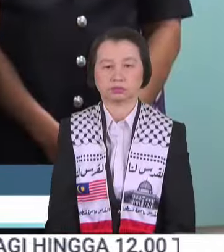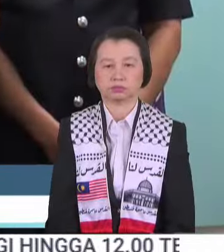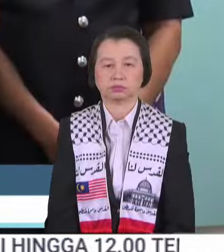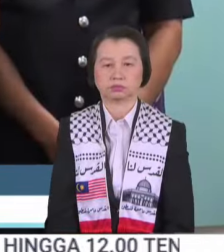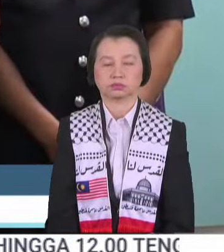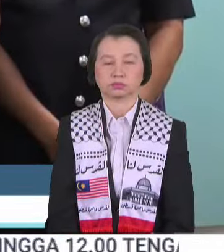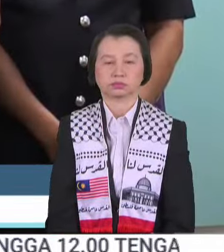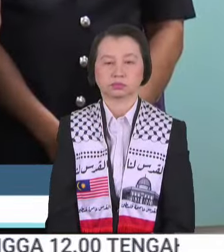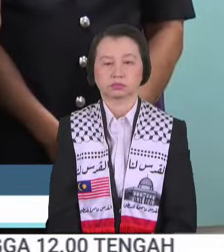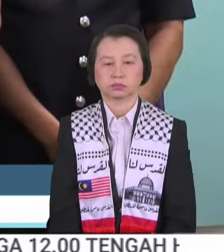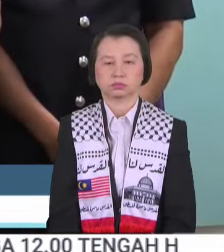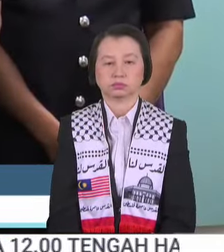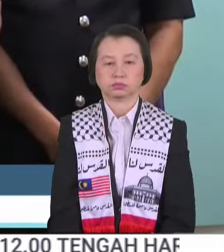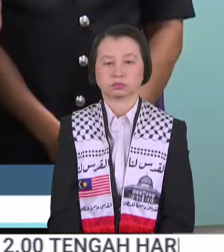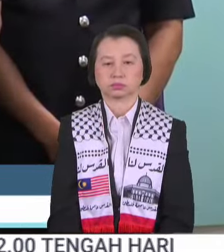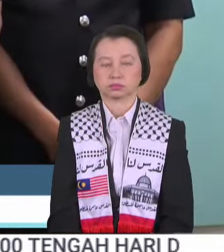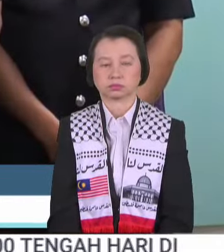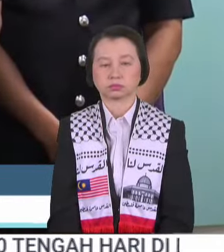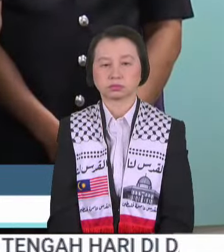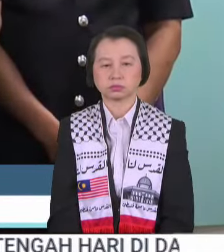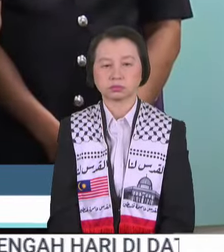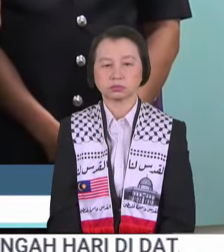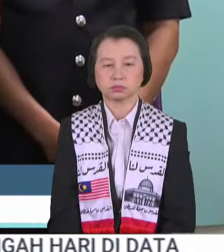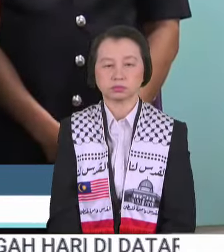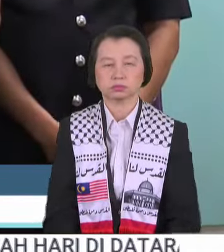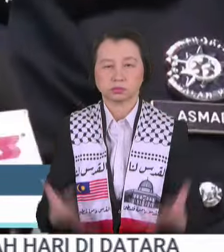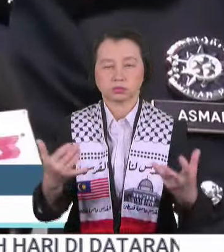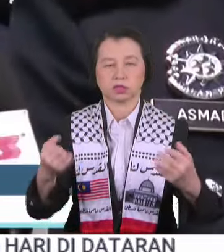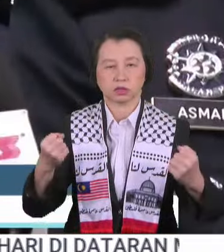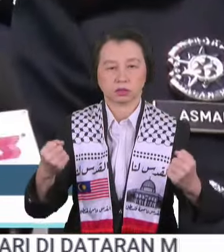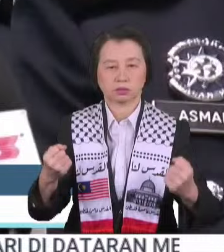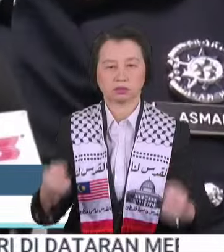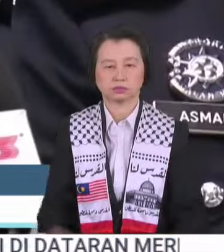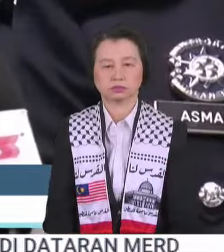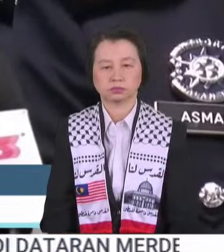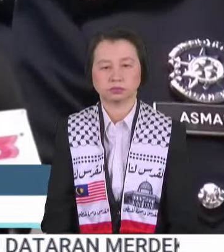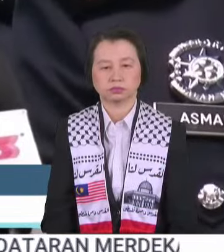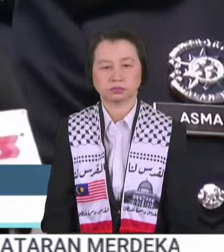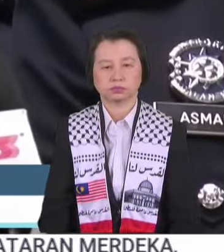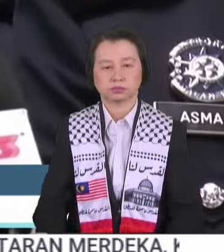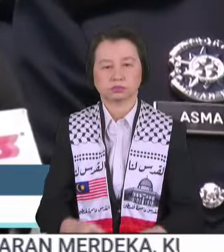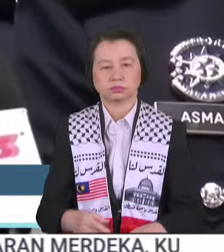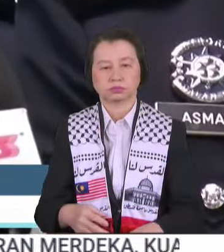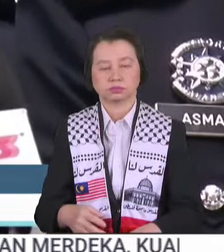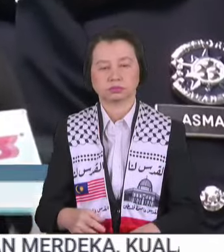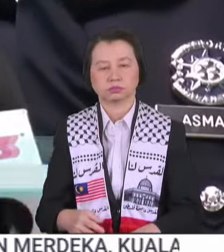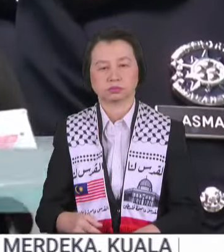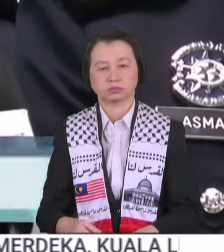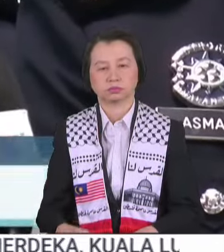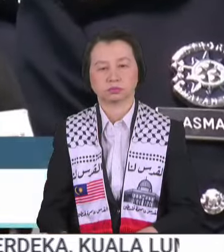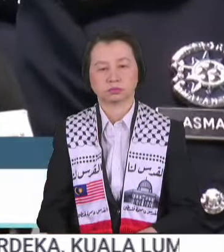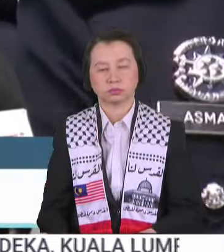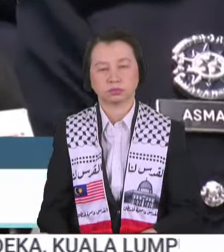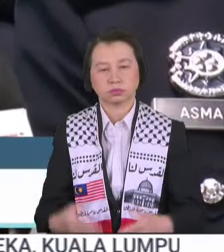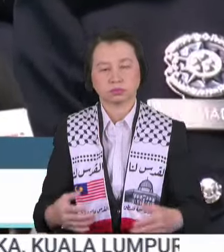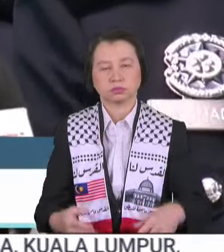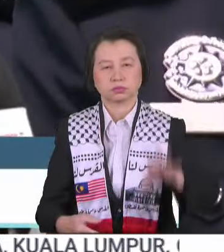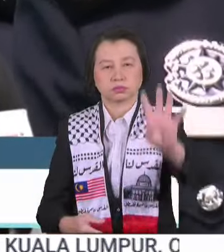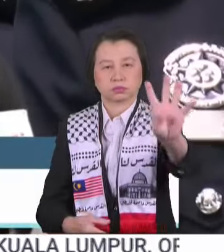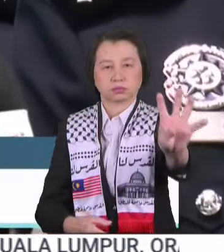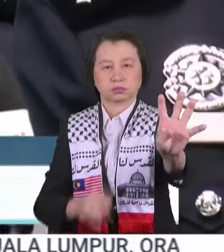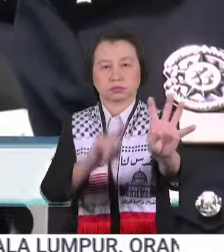Masa dalam kita nak memantapkan kita punya penstrukturan. Dari aspek pertuduhan, sejumlah